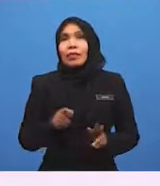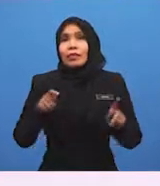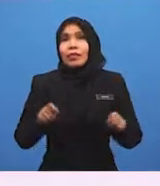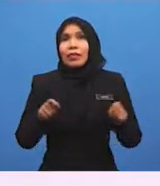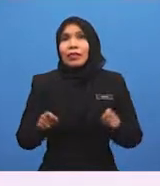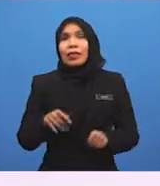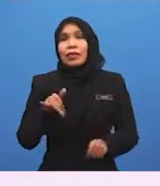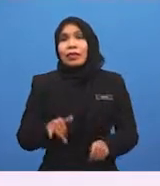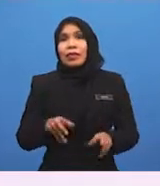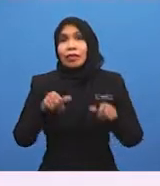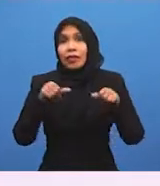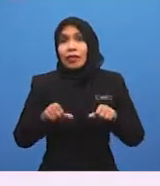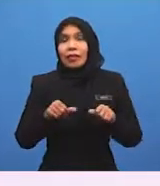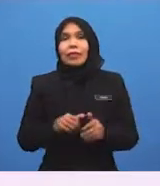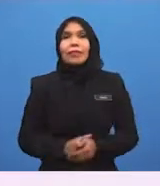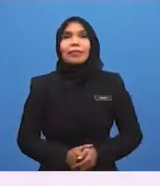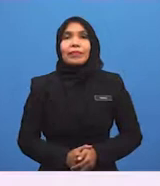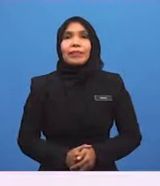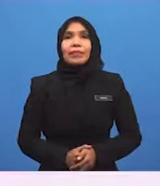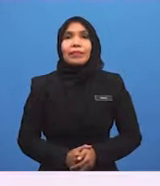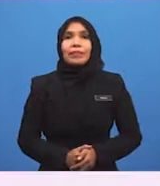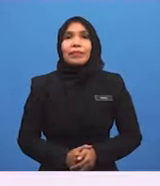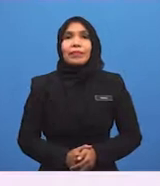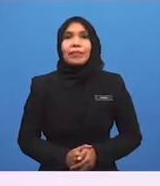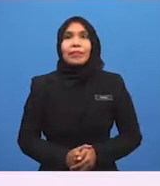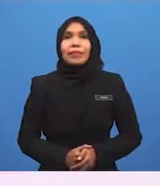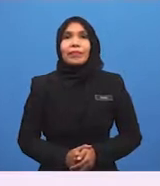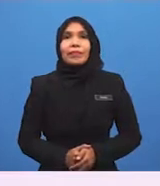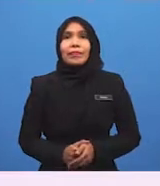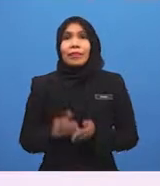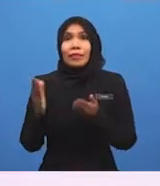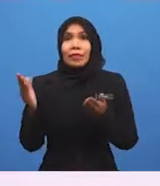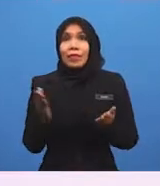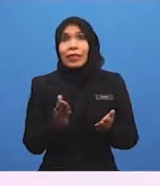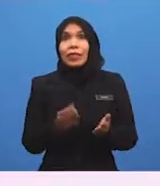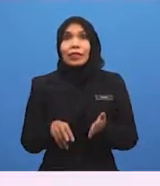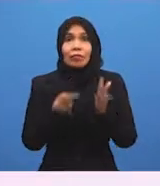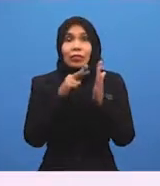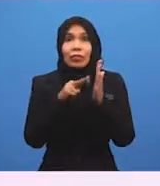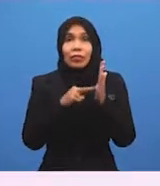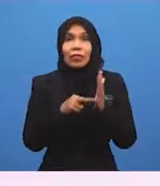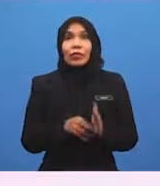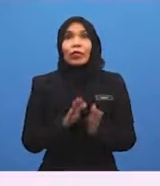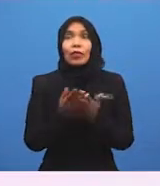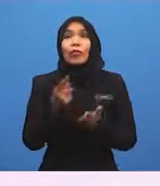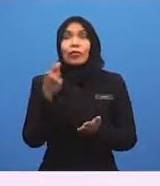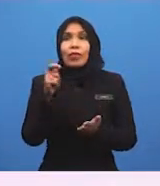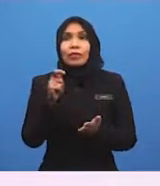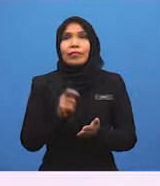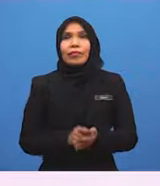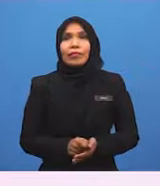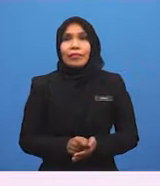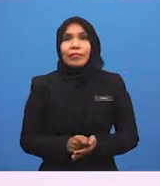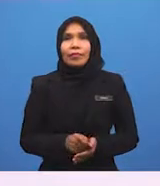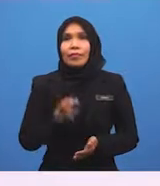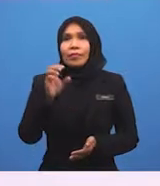lagi pembelajaran, murid-murid sila rujuk buku teks Pendidikan Moral tahun 4 muka